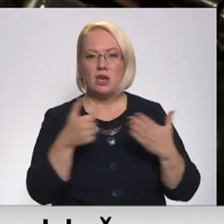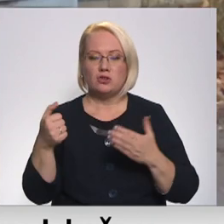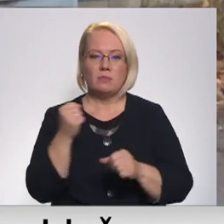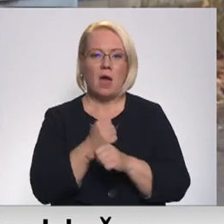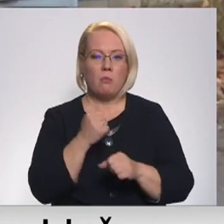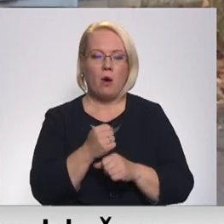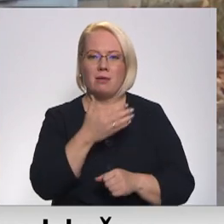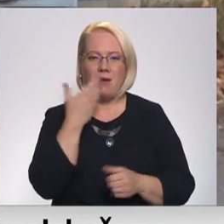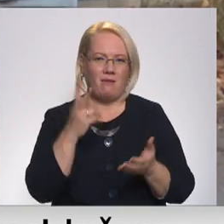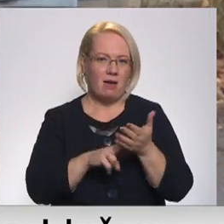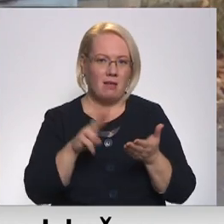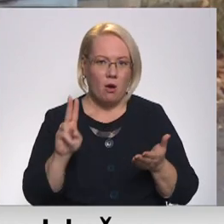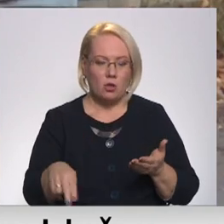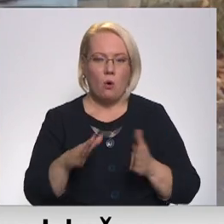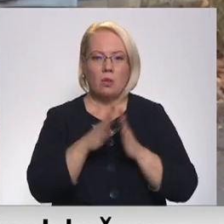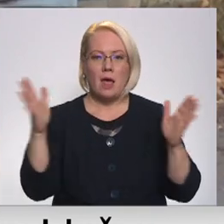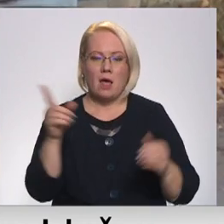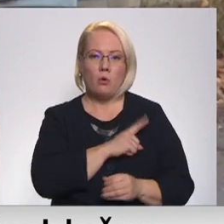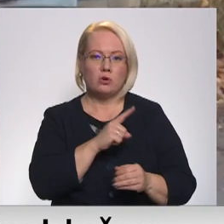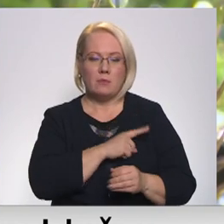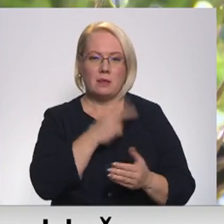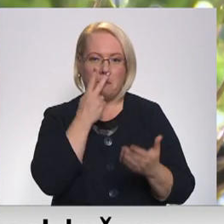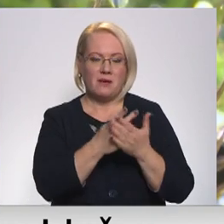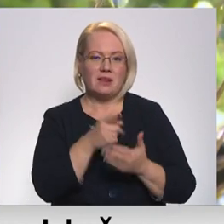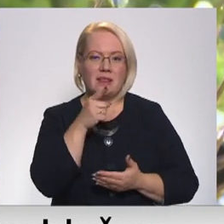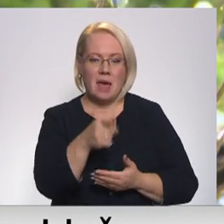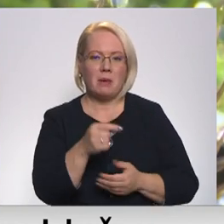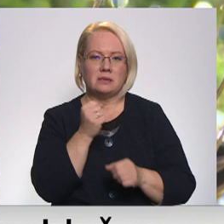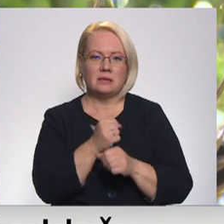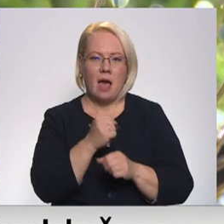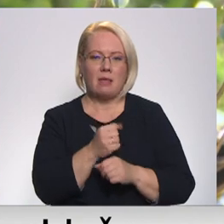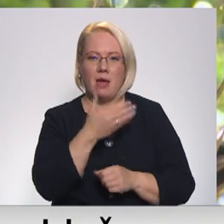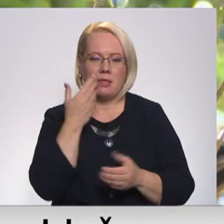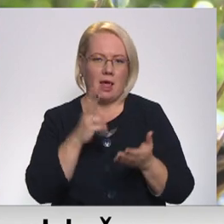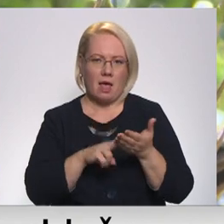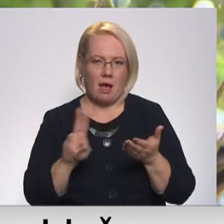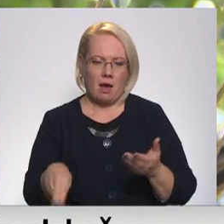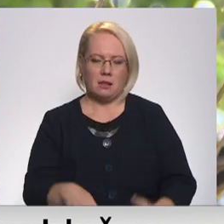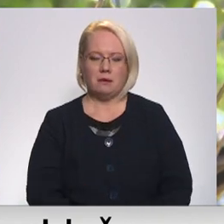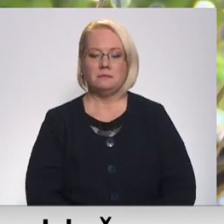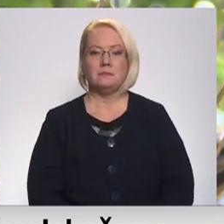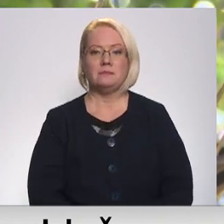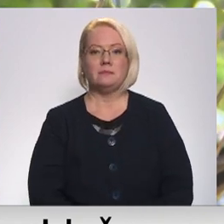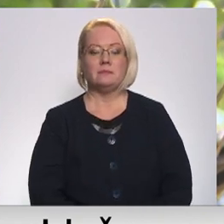nelegāli, un turpmāk lielāka uzmanība būs pievērsta arī tiem. Ausma Sprukte Kozule, Andrejs Mažāns, Latgales reģionālā televīzija.